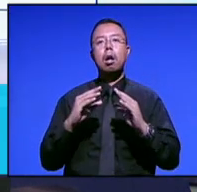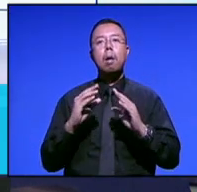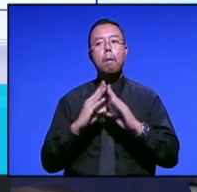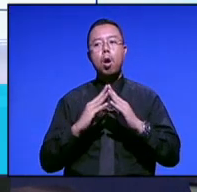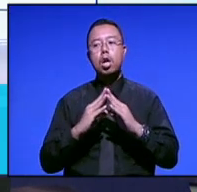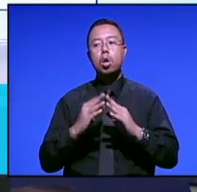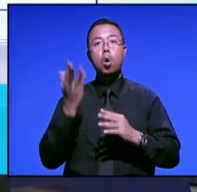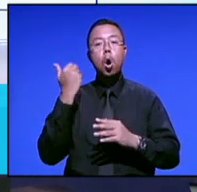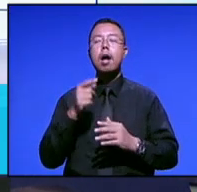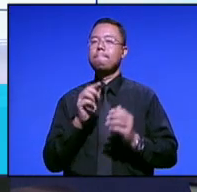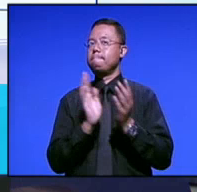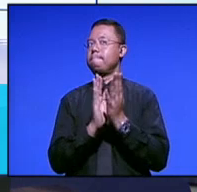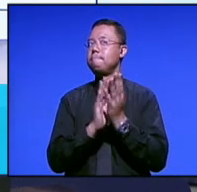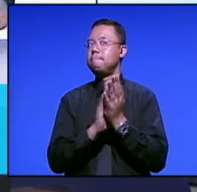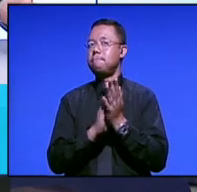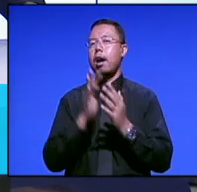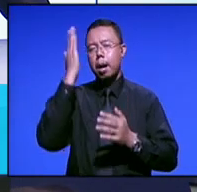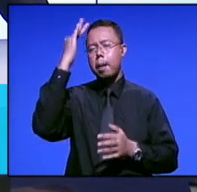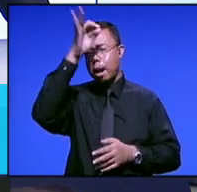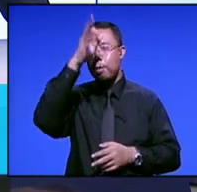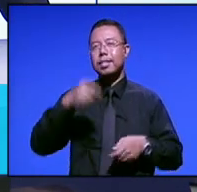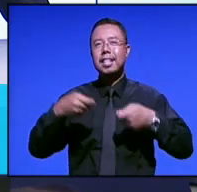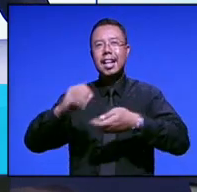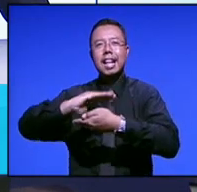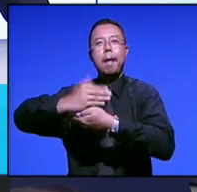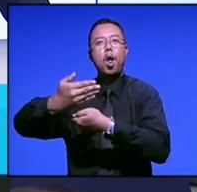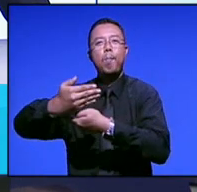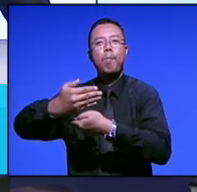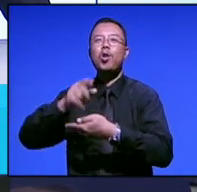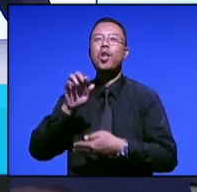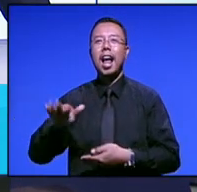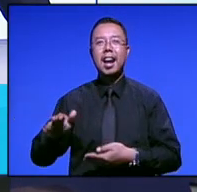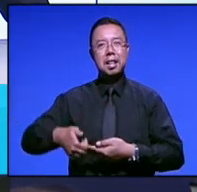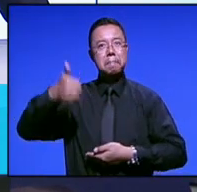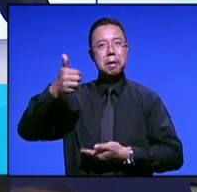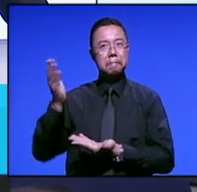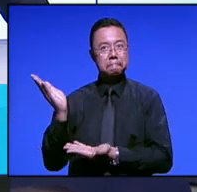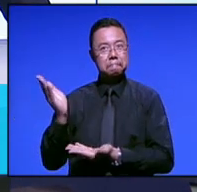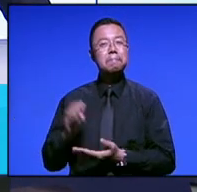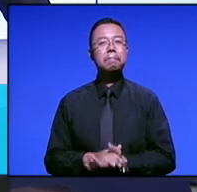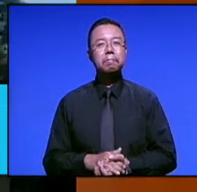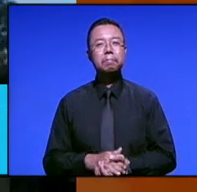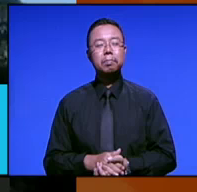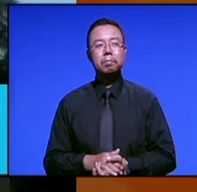mendapat apresiasi. Kapolres Probolinggo memberikan hadiah laptop kepada putra terbaik bangsa ini.